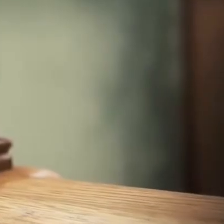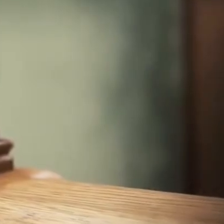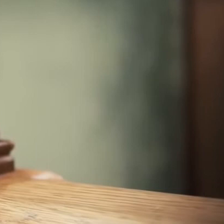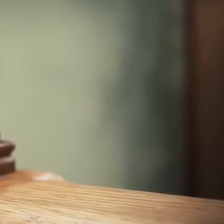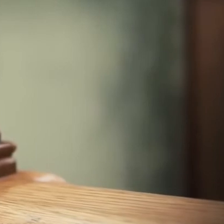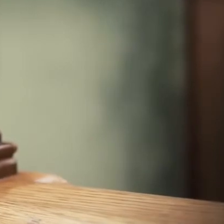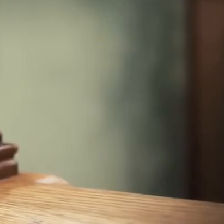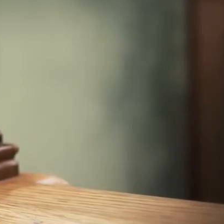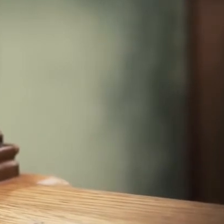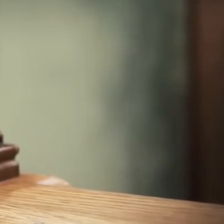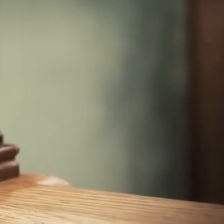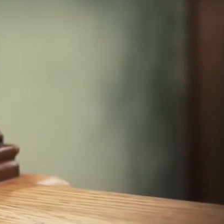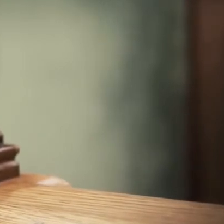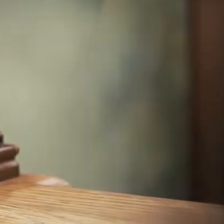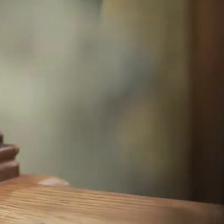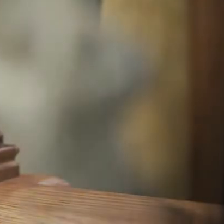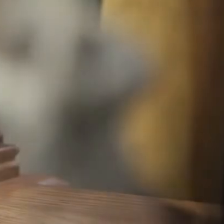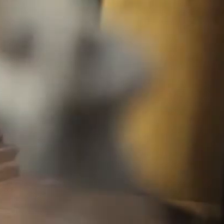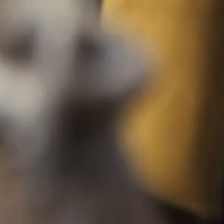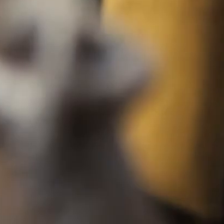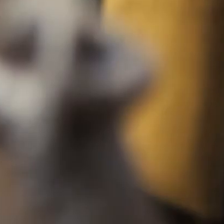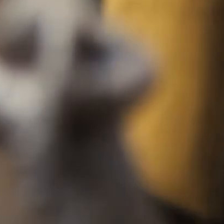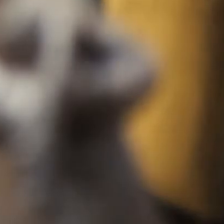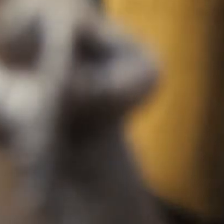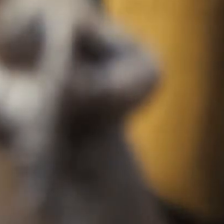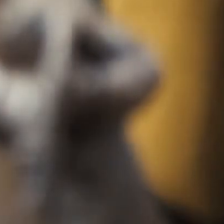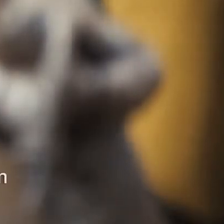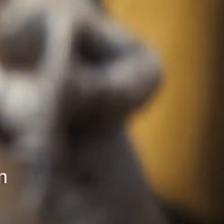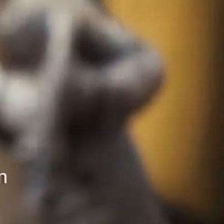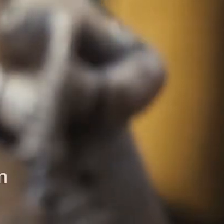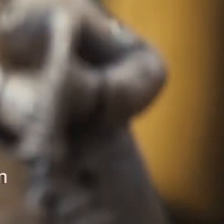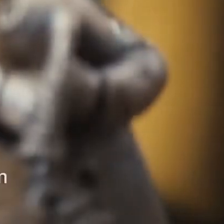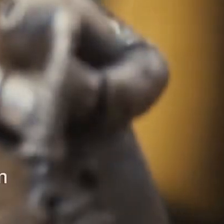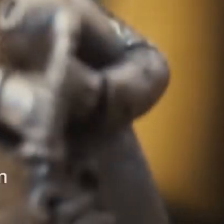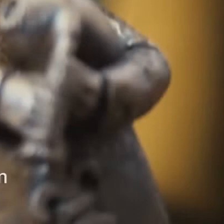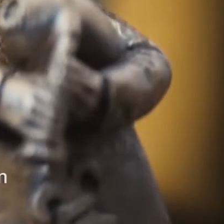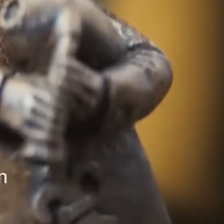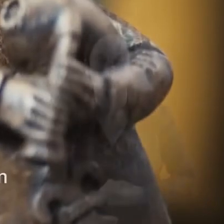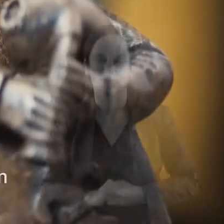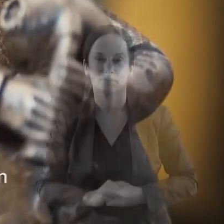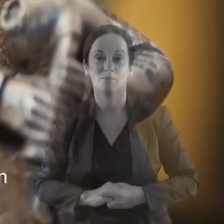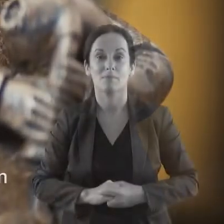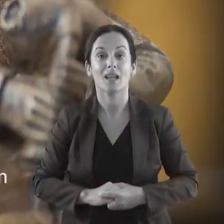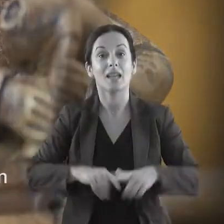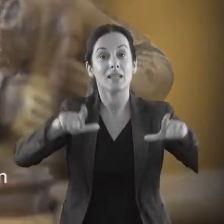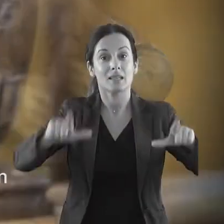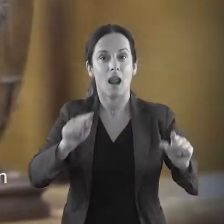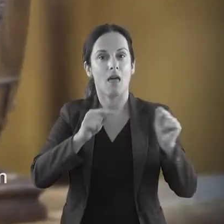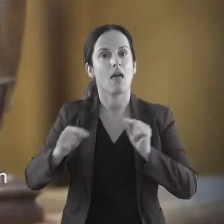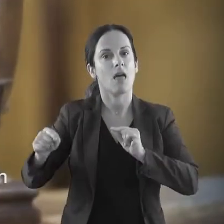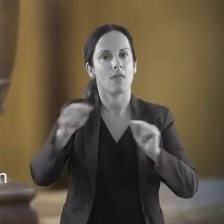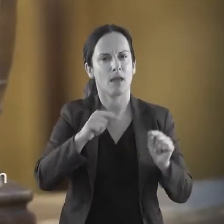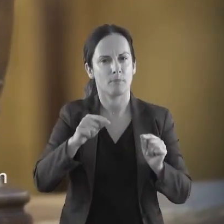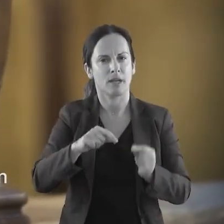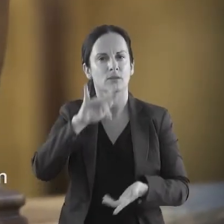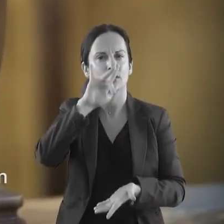el mobiliari de l'enterimat està rematat amb bestiari popular, personatges històrics o folclòrics que sostenen diferents escuts.